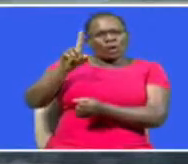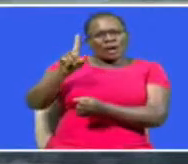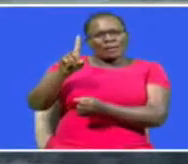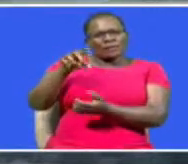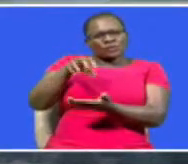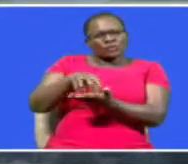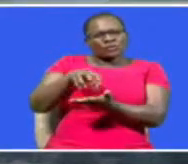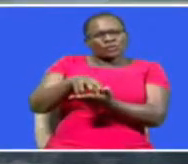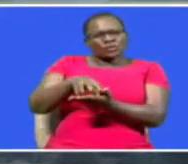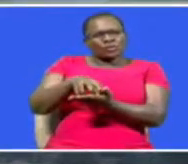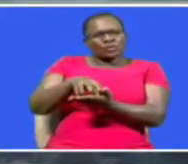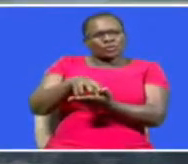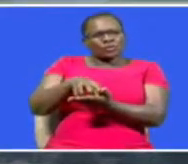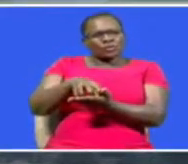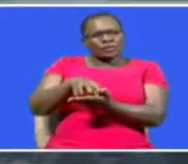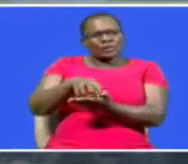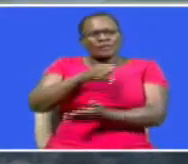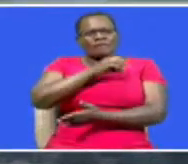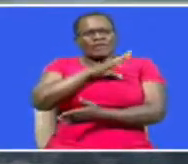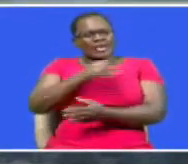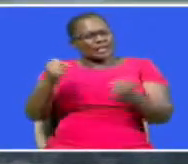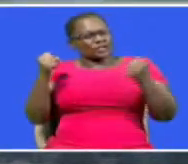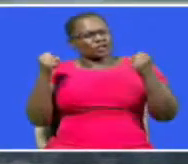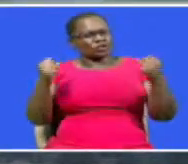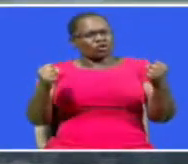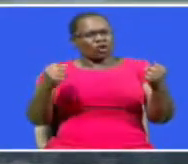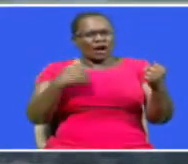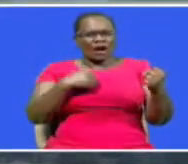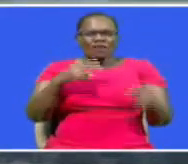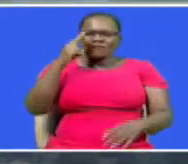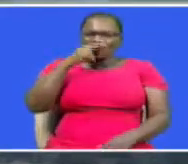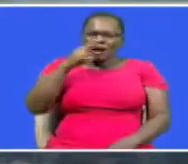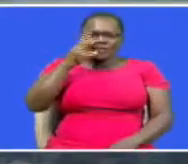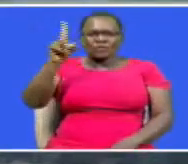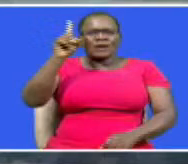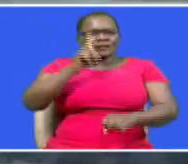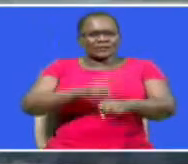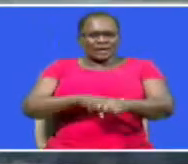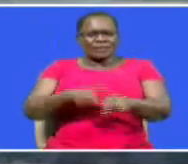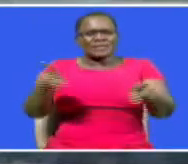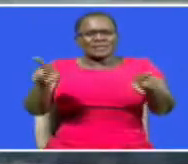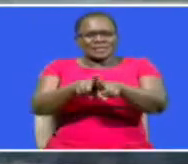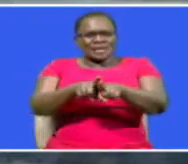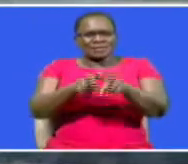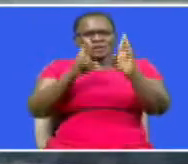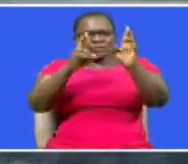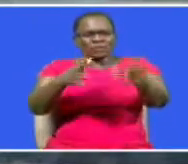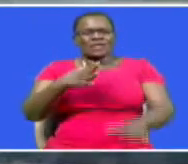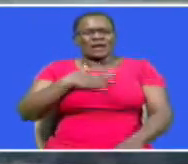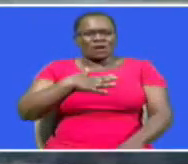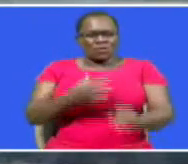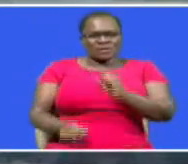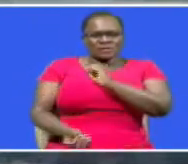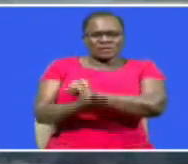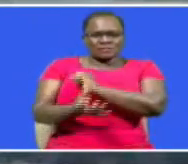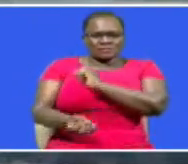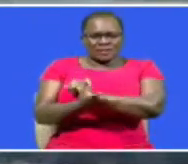vya kijasiri, kuogofya na vile vile kuchekesha kwa wakati mmoja, kama anavyoarifu Dalma Sakali.